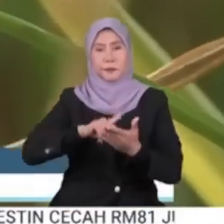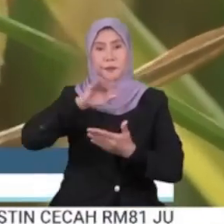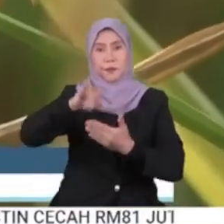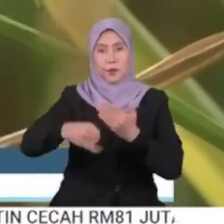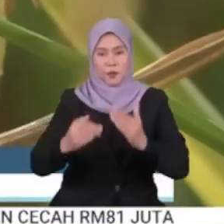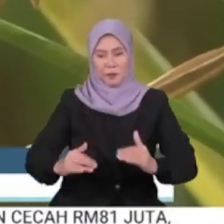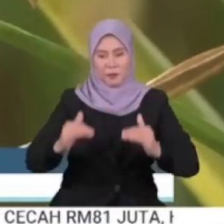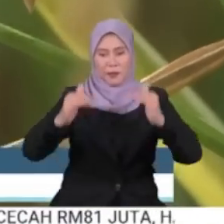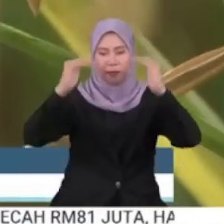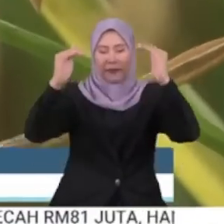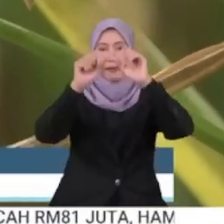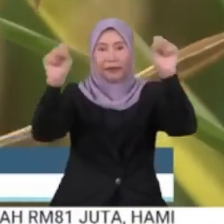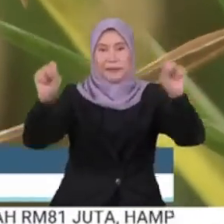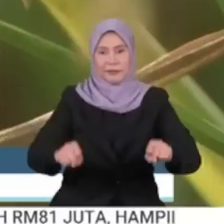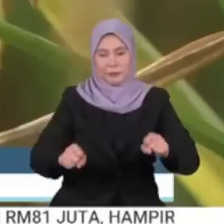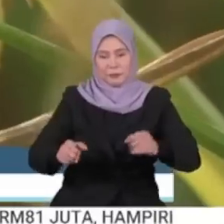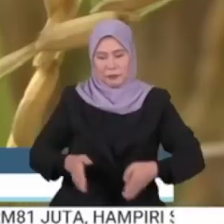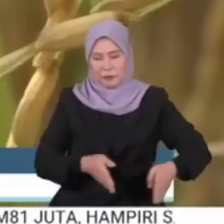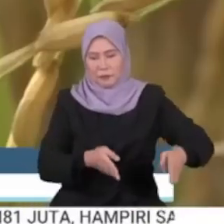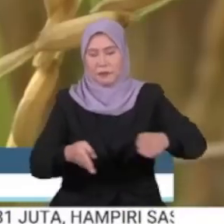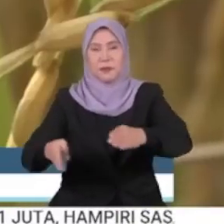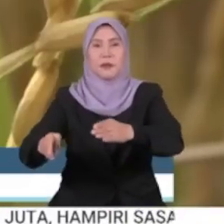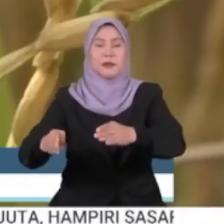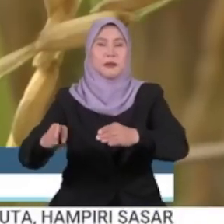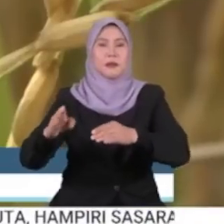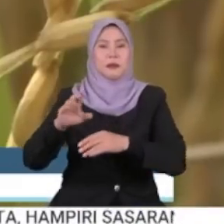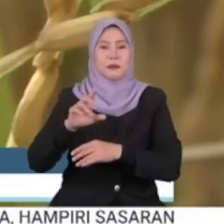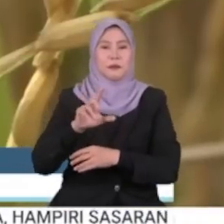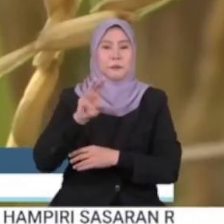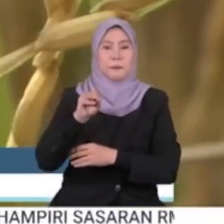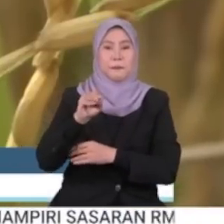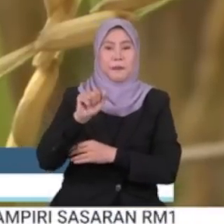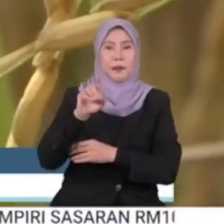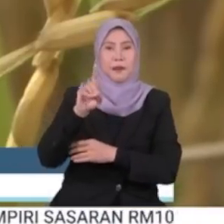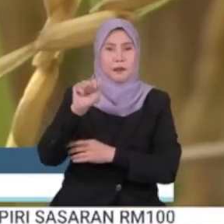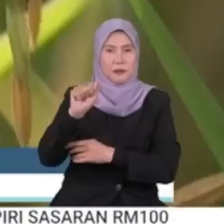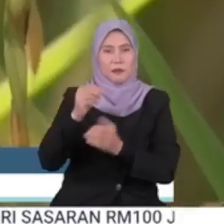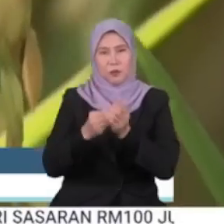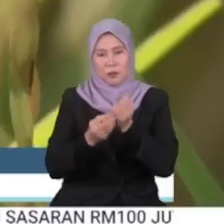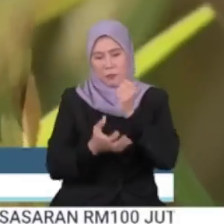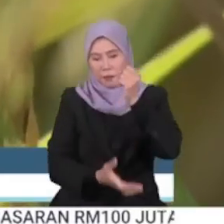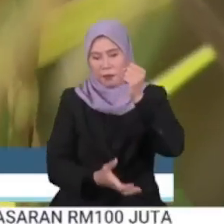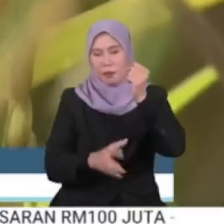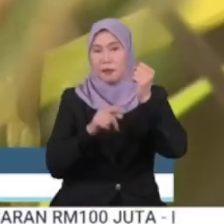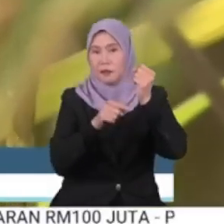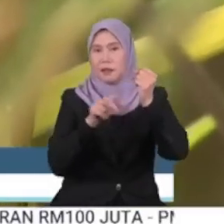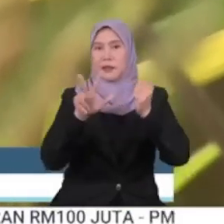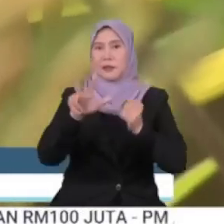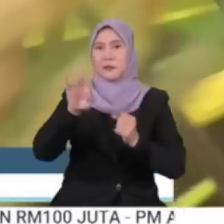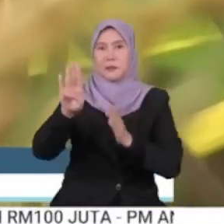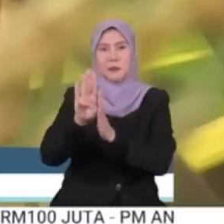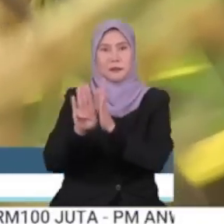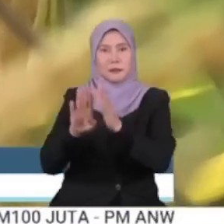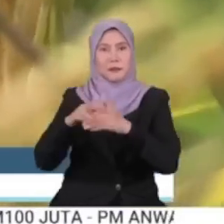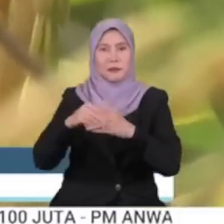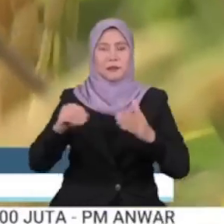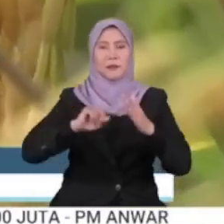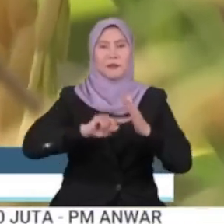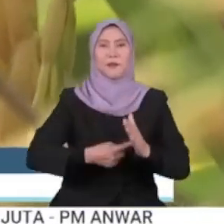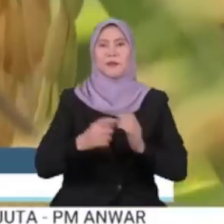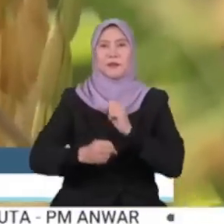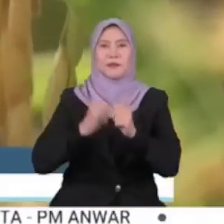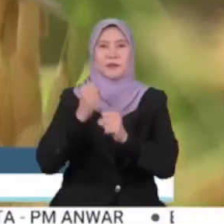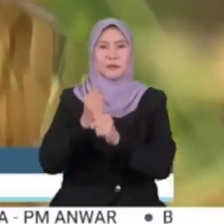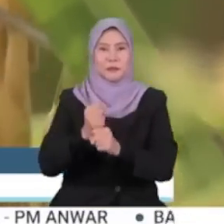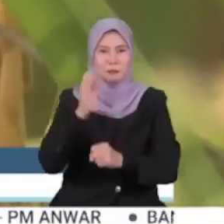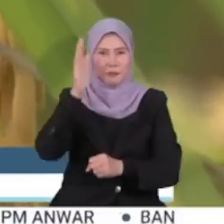Projek menaik taraf sistem pengairan kawasan Lembaga Kemajuan Pertanian Muda MADA menerusi peruntukan RM3 bilion dijangka dilaksana bermula tahun